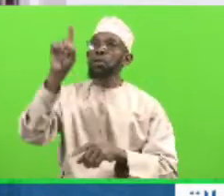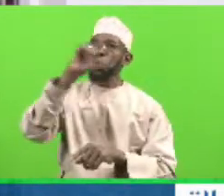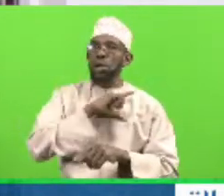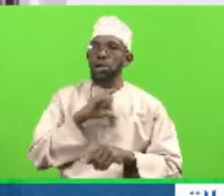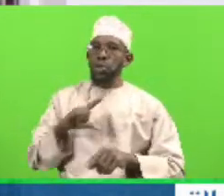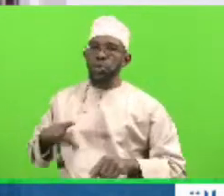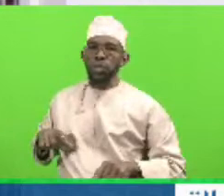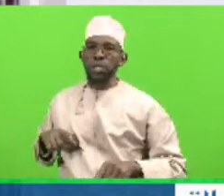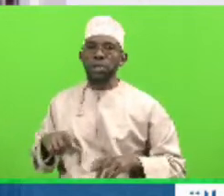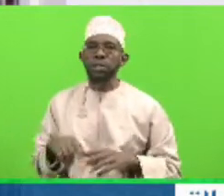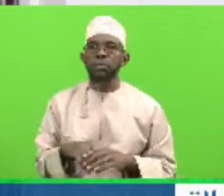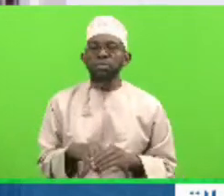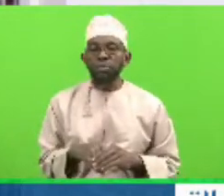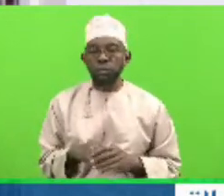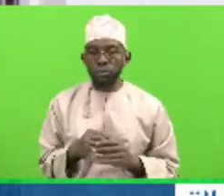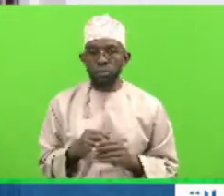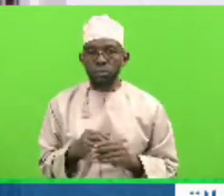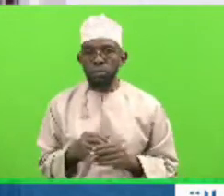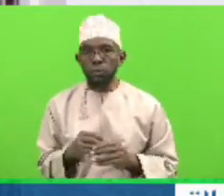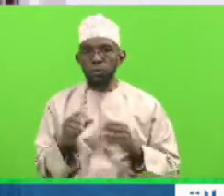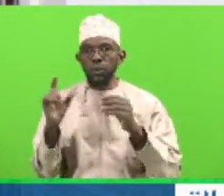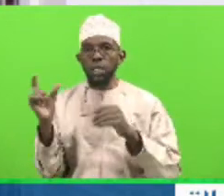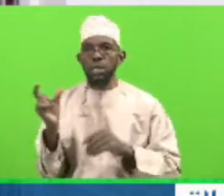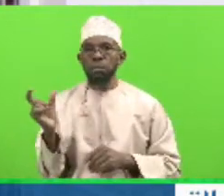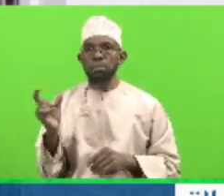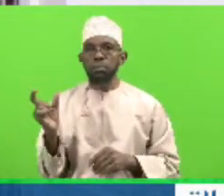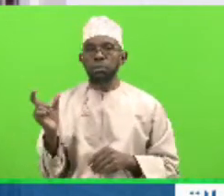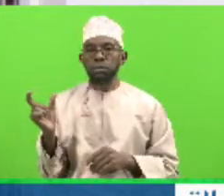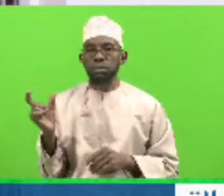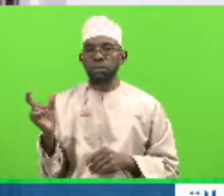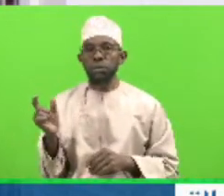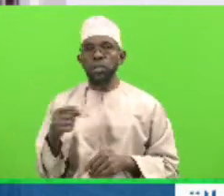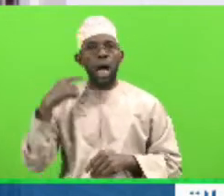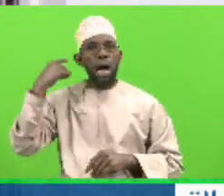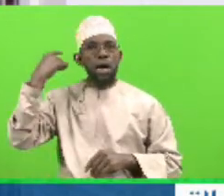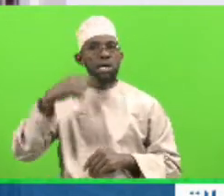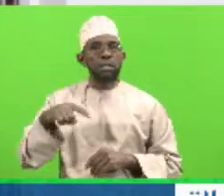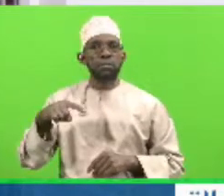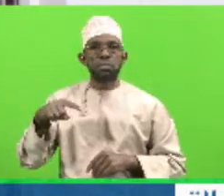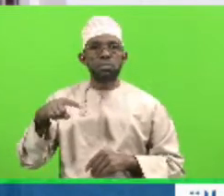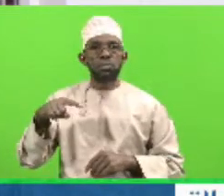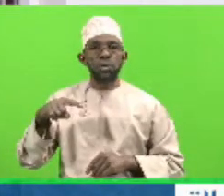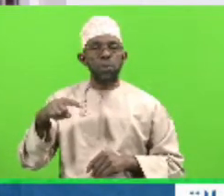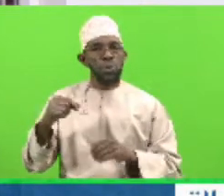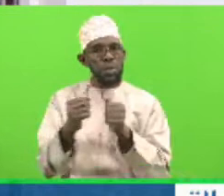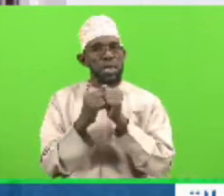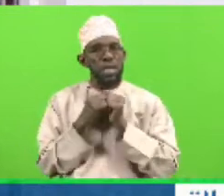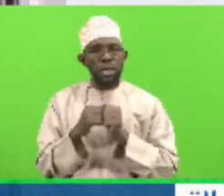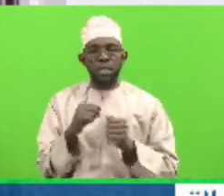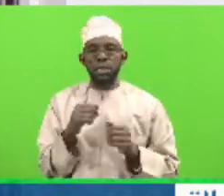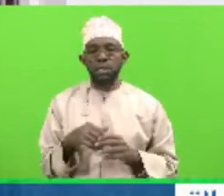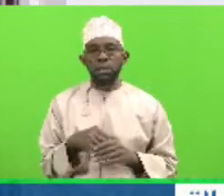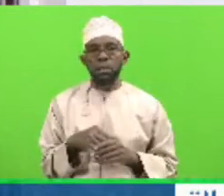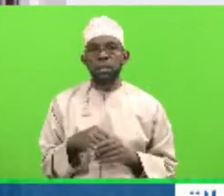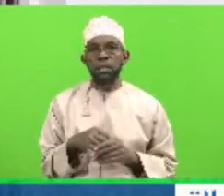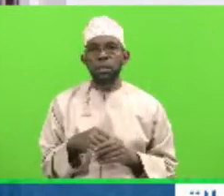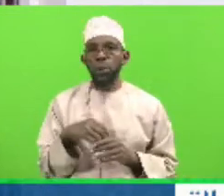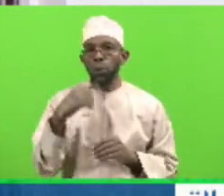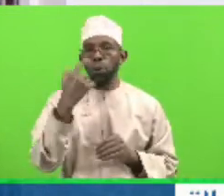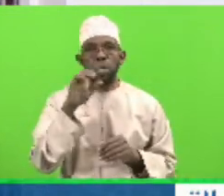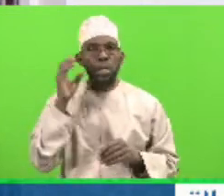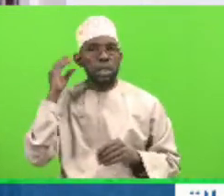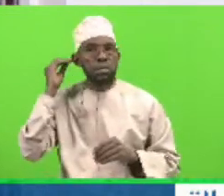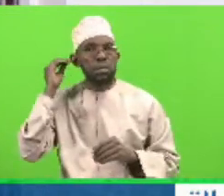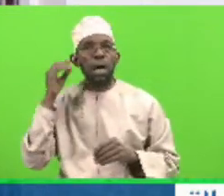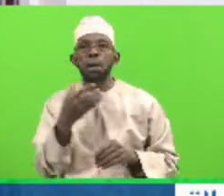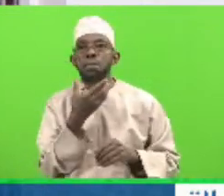أيها المؤمنون، إن الإسلام حرم تحريما قطعيا ما يصنعه